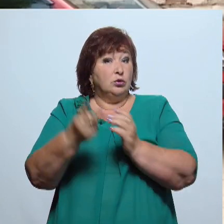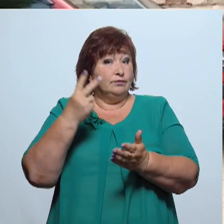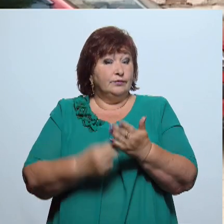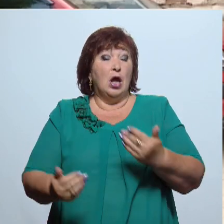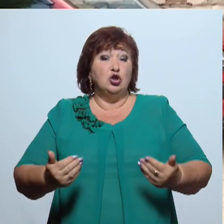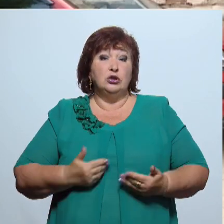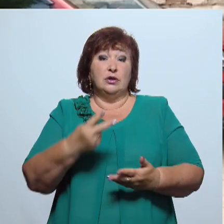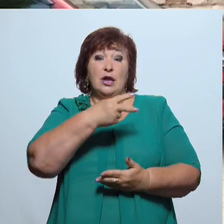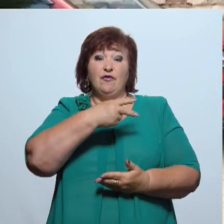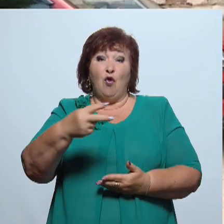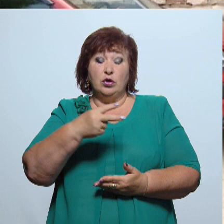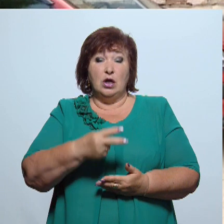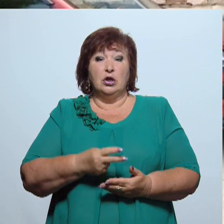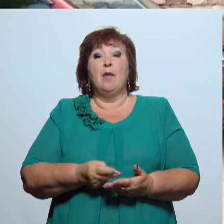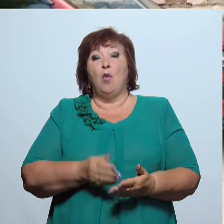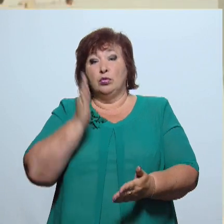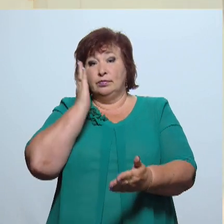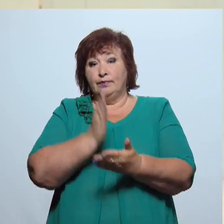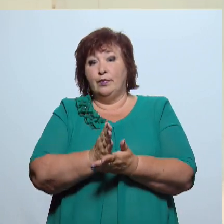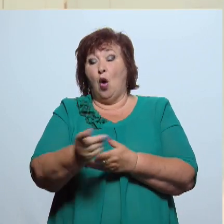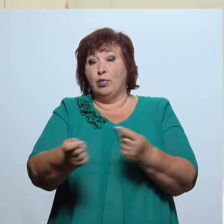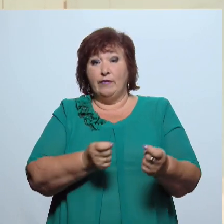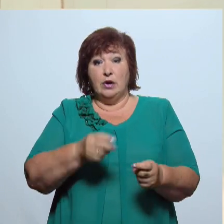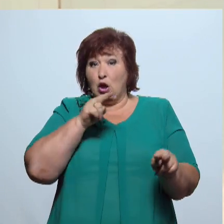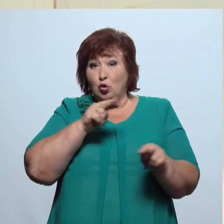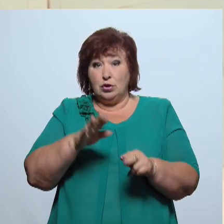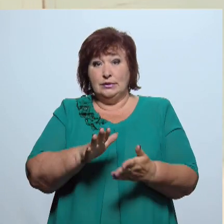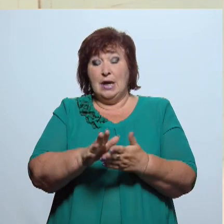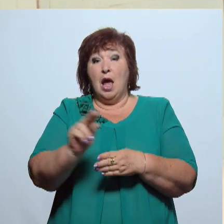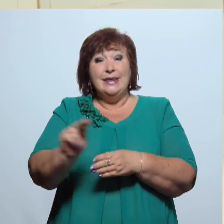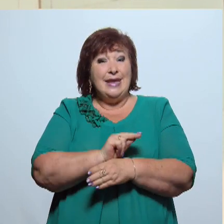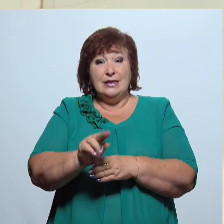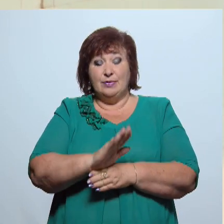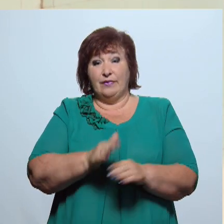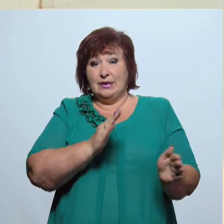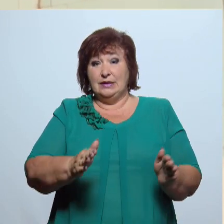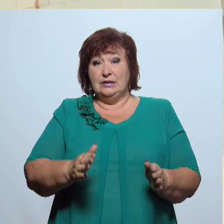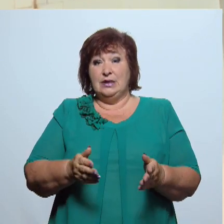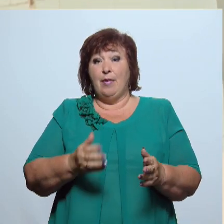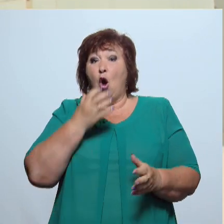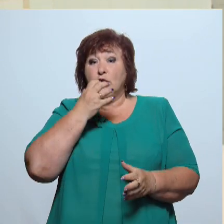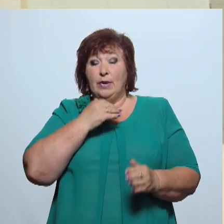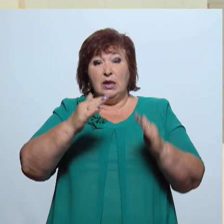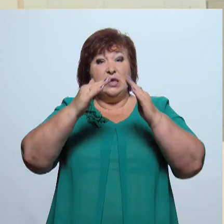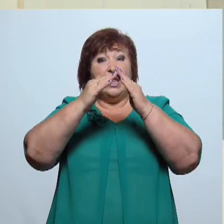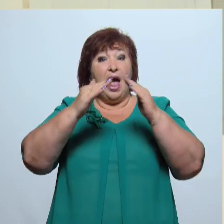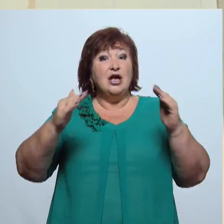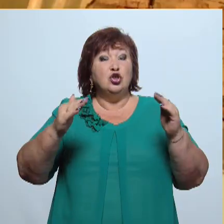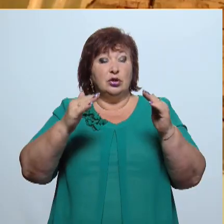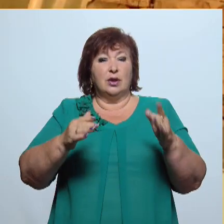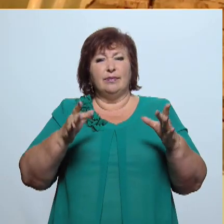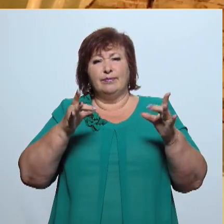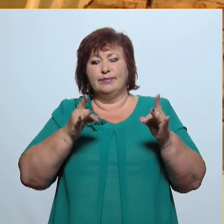взяли двухэтажку под непосредственное управление. Но не уследили за неисправной системой отопления на чердаке. Из-за нее постоянно